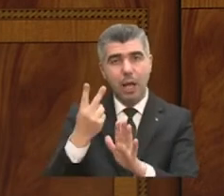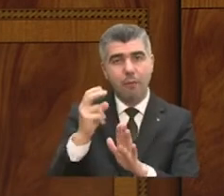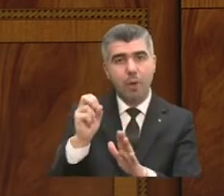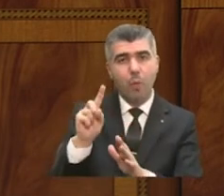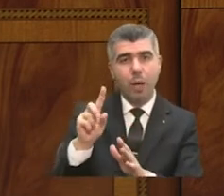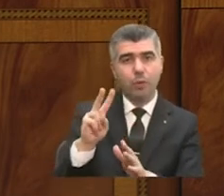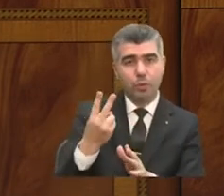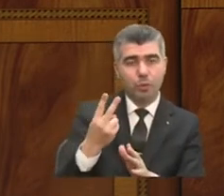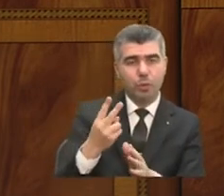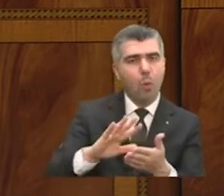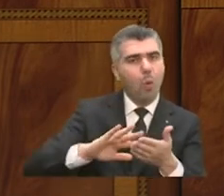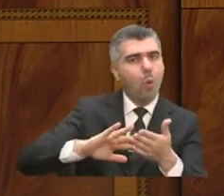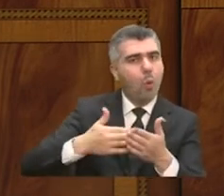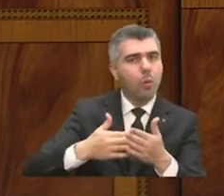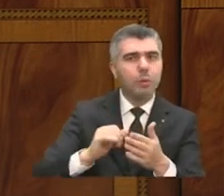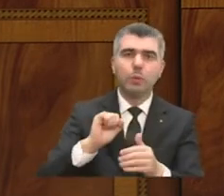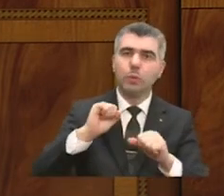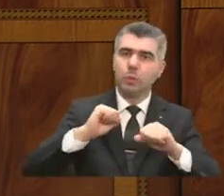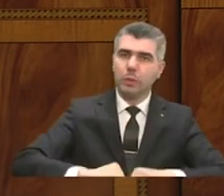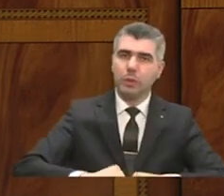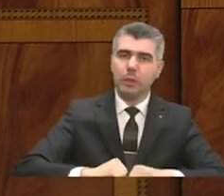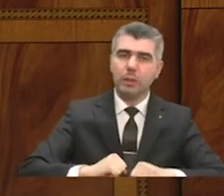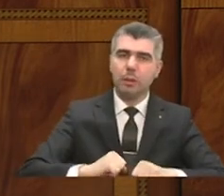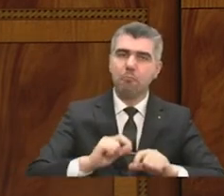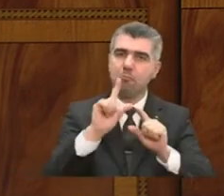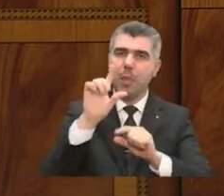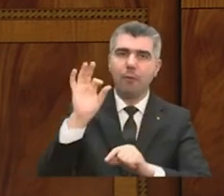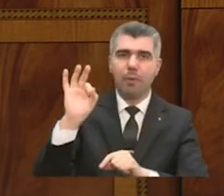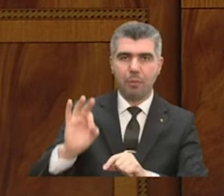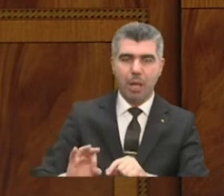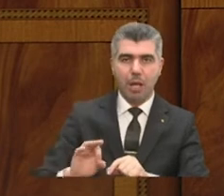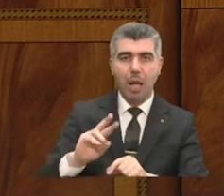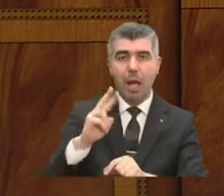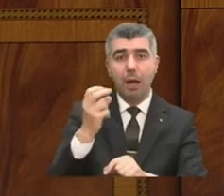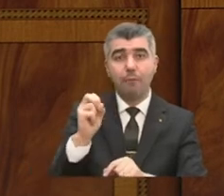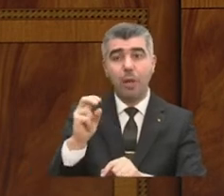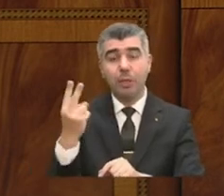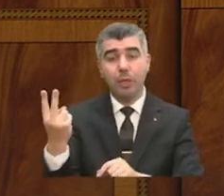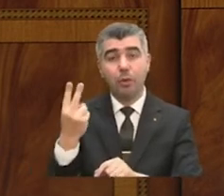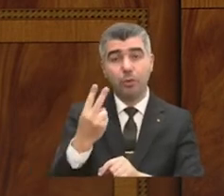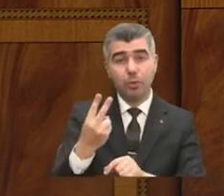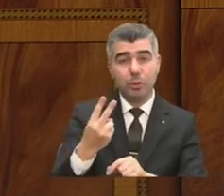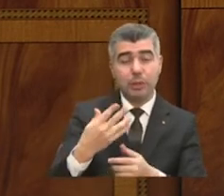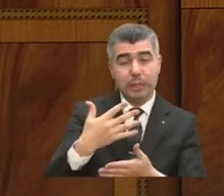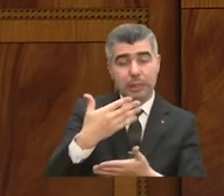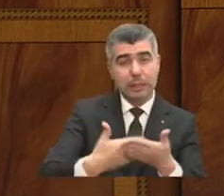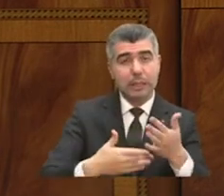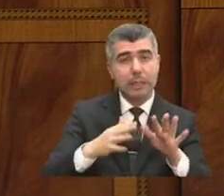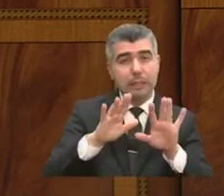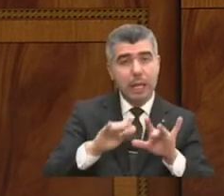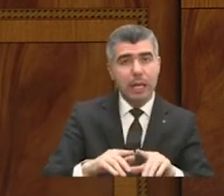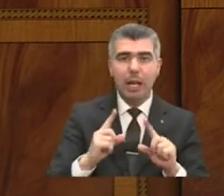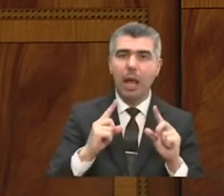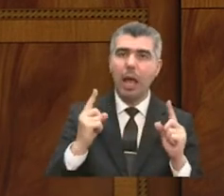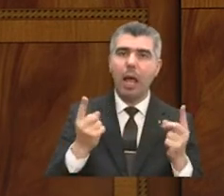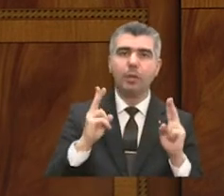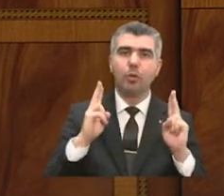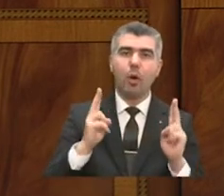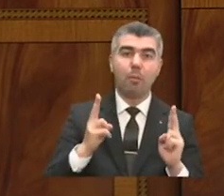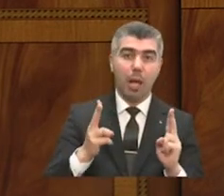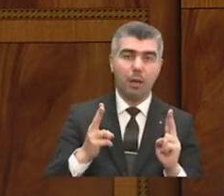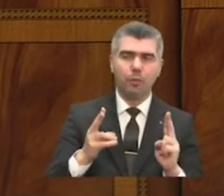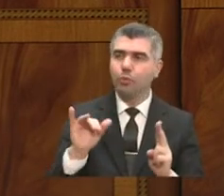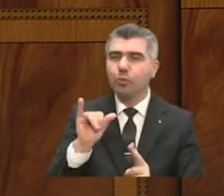le statut d'associé, donc même le rapport de